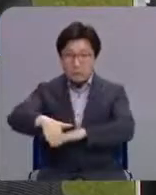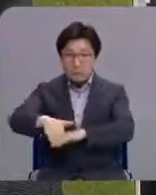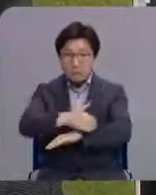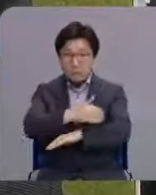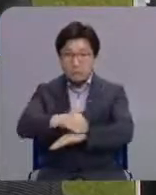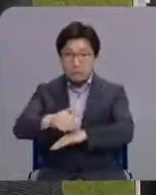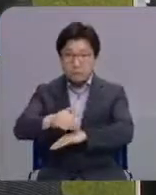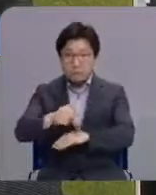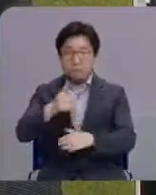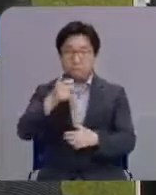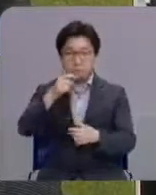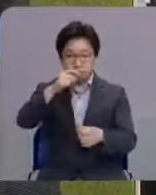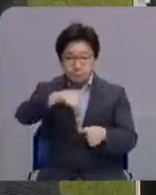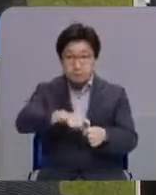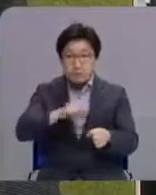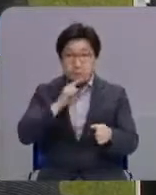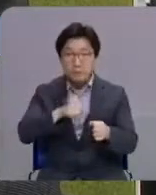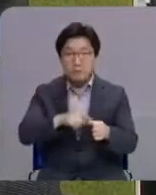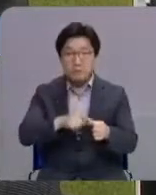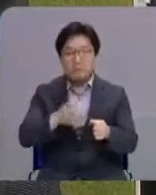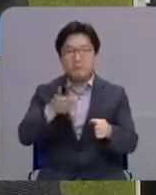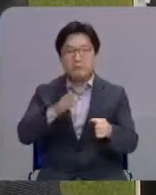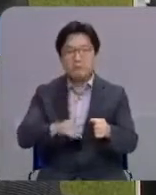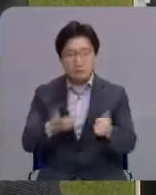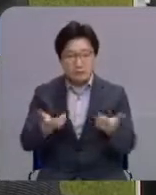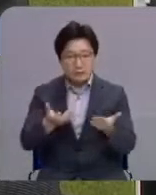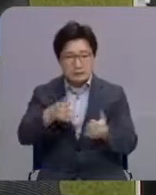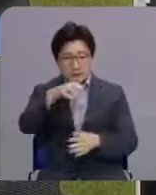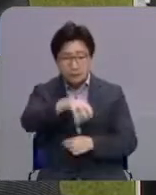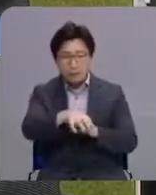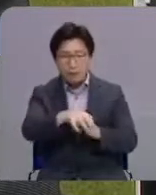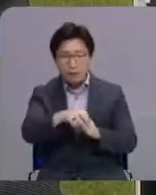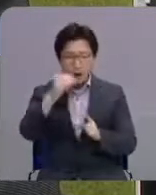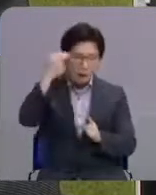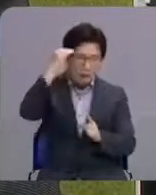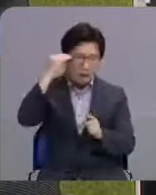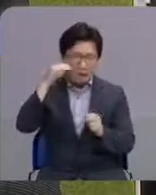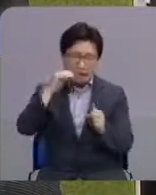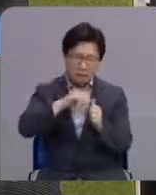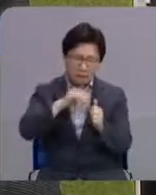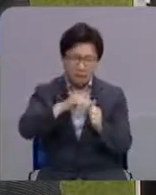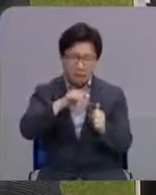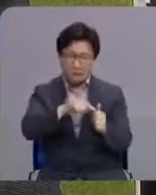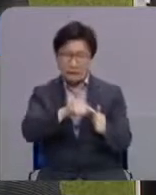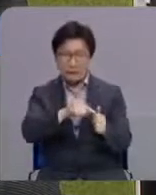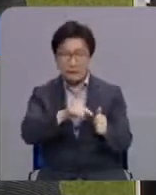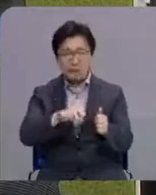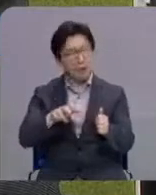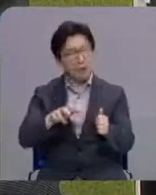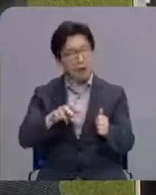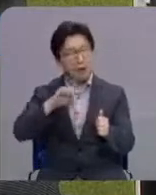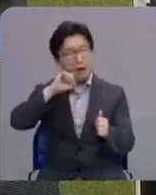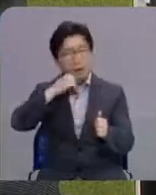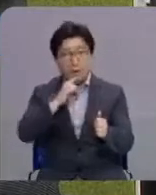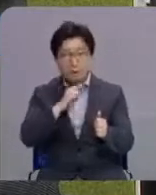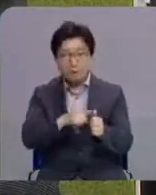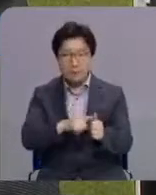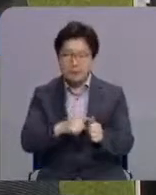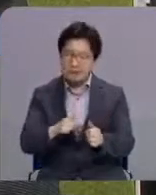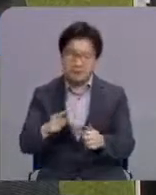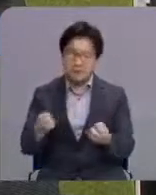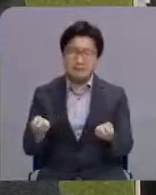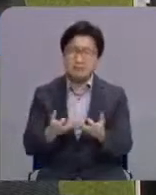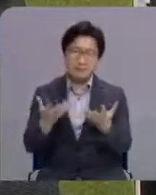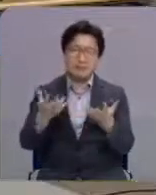생활을 안정하는 것이 목적인데 사실 직장 내 괴롭힘을 당한 사람들은 그렇지 않고 나 차라리